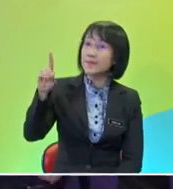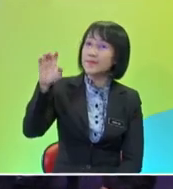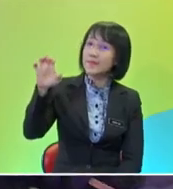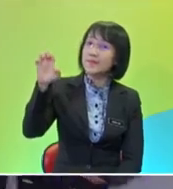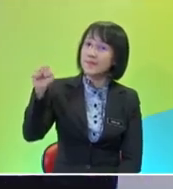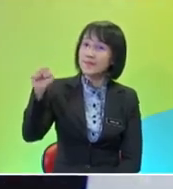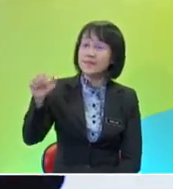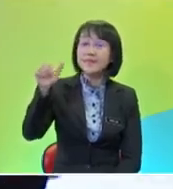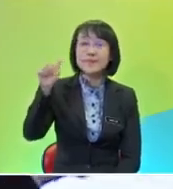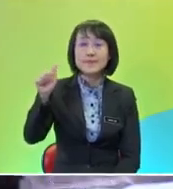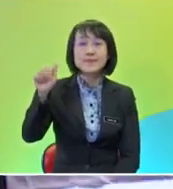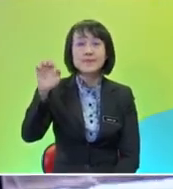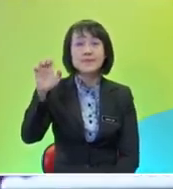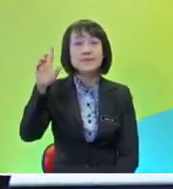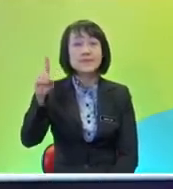Aedes.